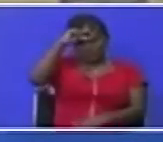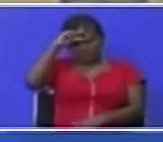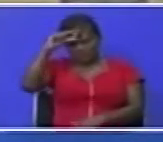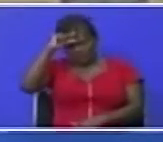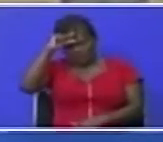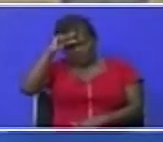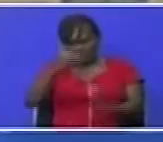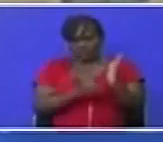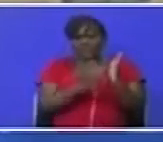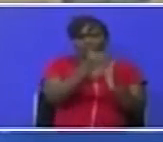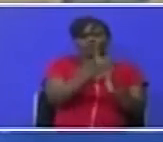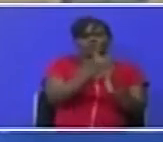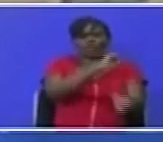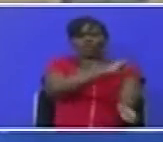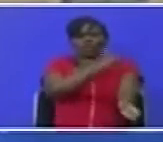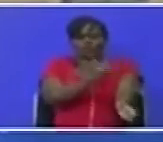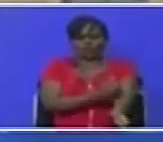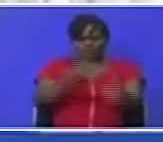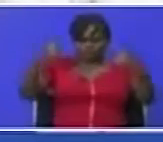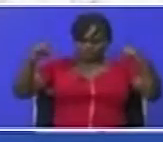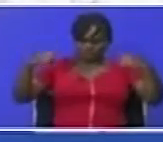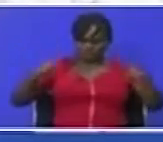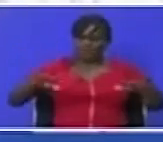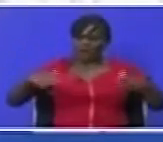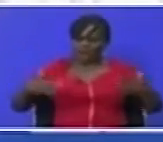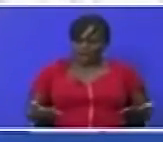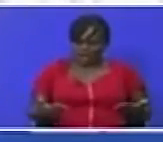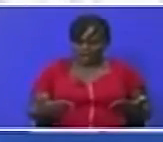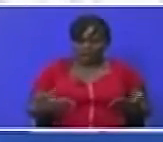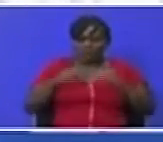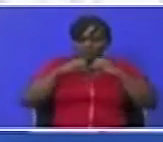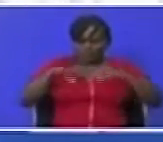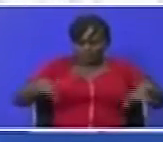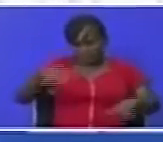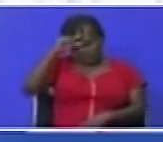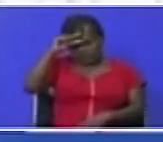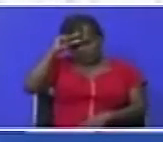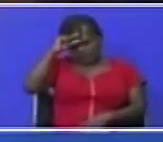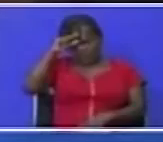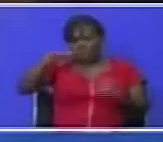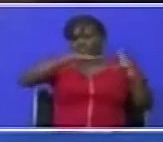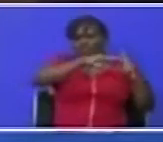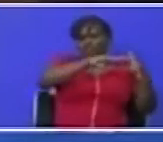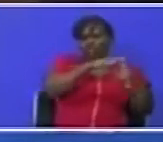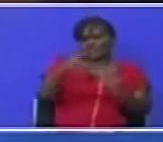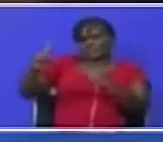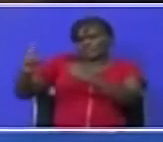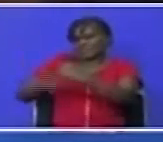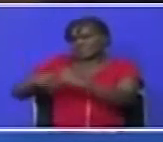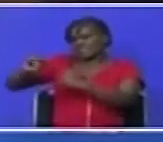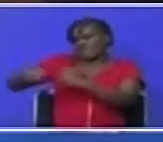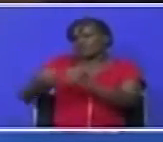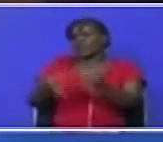ya maendeleo ya nchi na ufanisi wao katika mfumo wa serikali za ugatuzi. Takriban wajumbe 6,000 wanatarajiwa